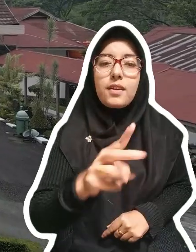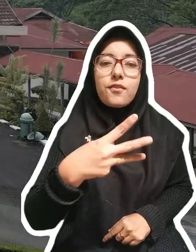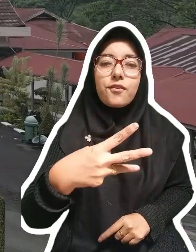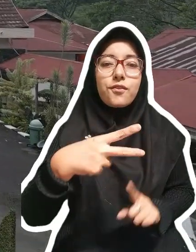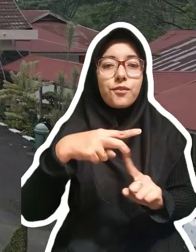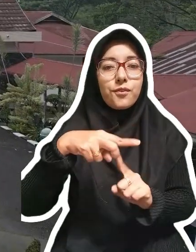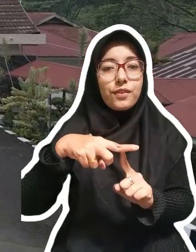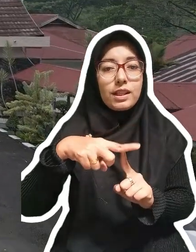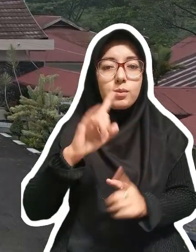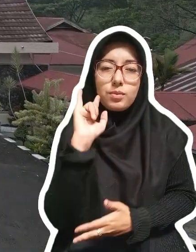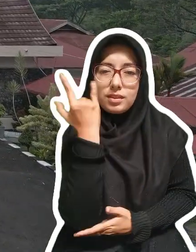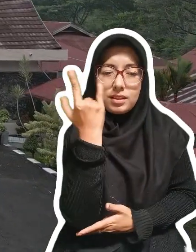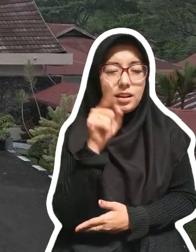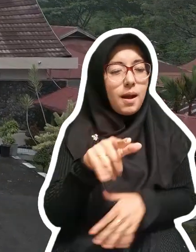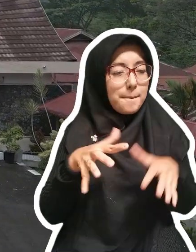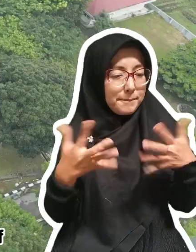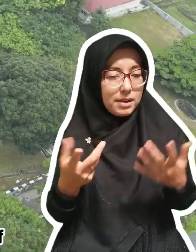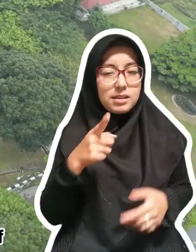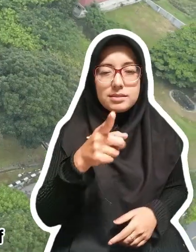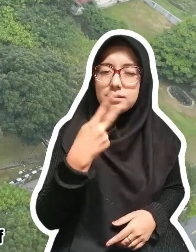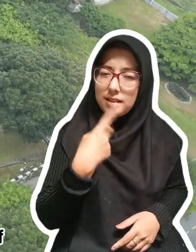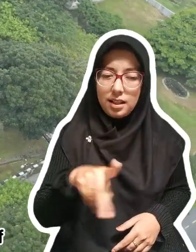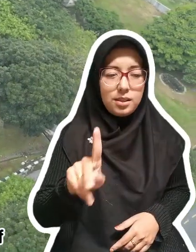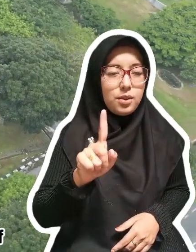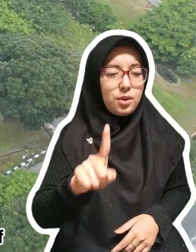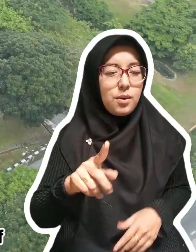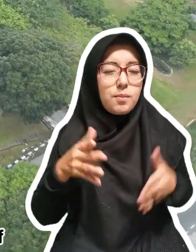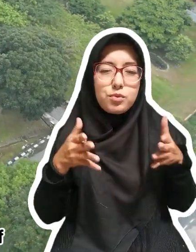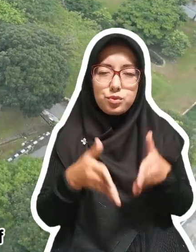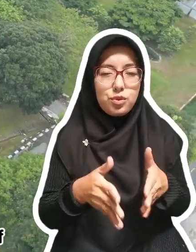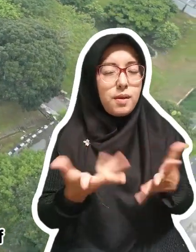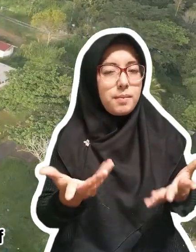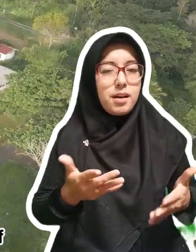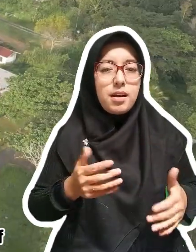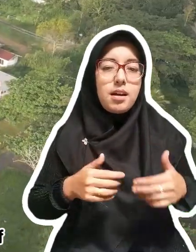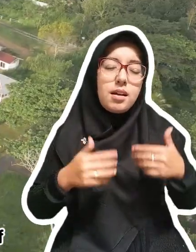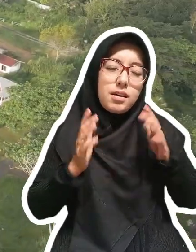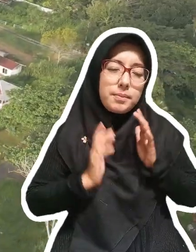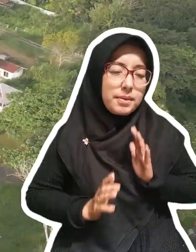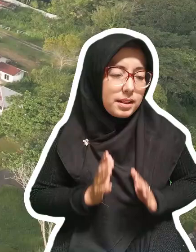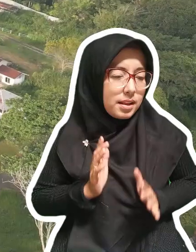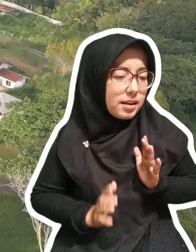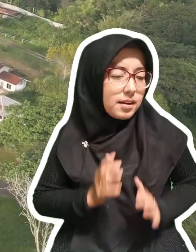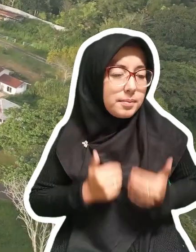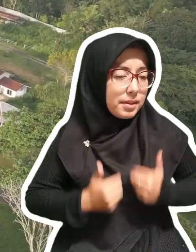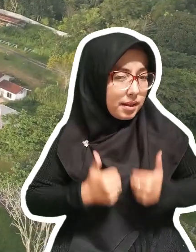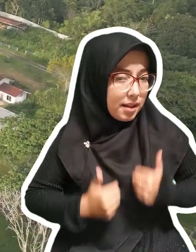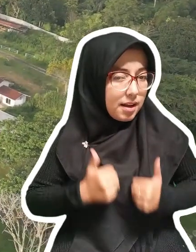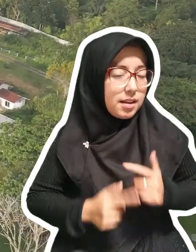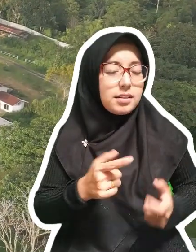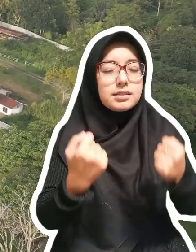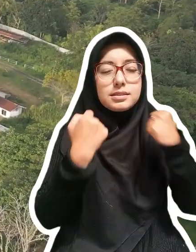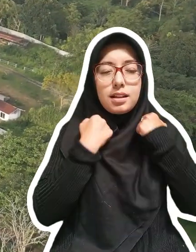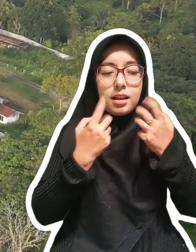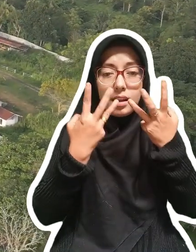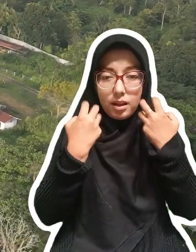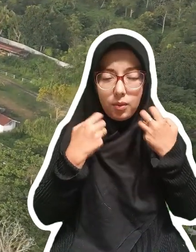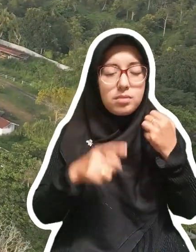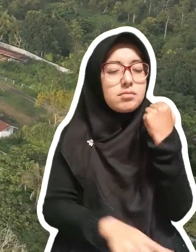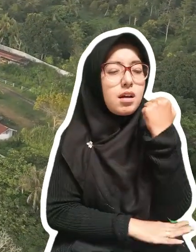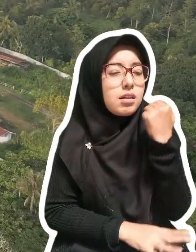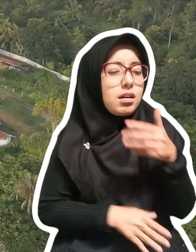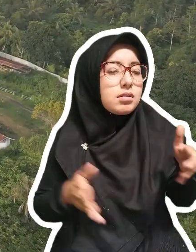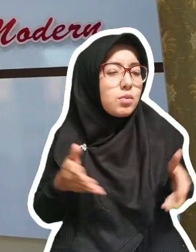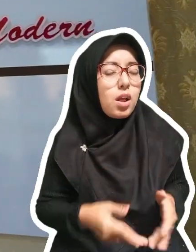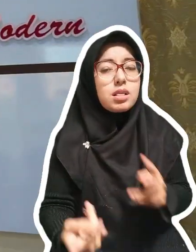Balai Veteriner atau BVET Bukit Tinggi merupakan salah satu unit pelaksana teknis di bidang peternakan dan kesehatan hewan yang berada